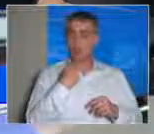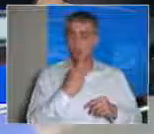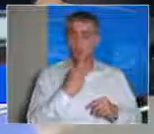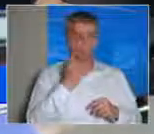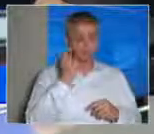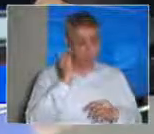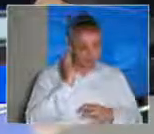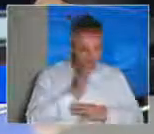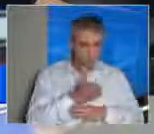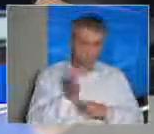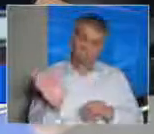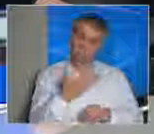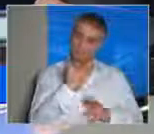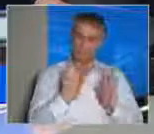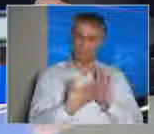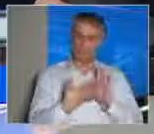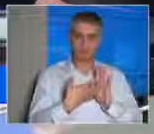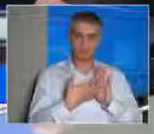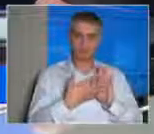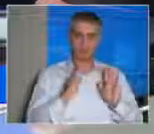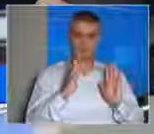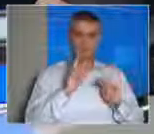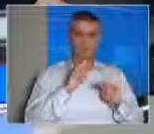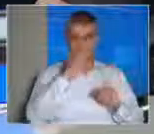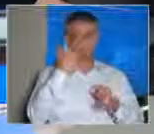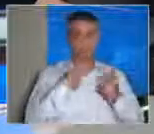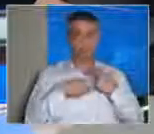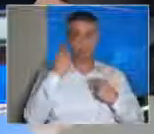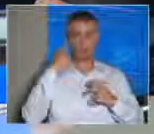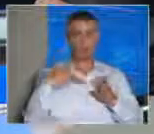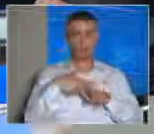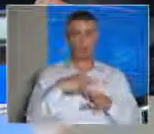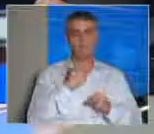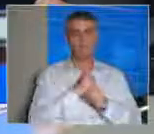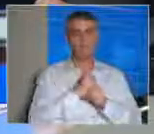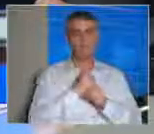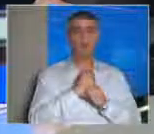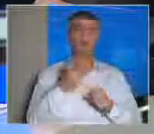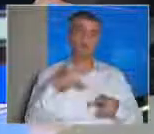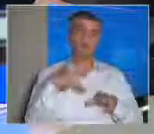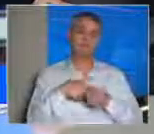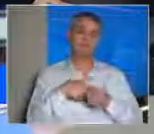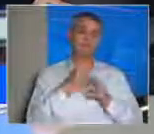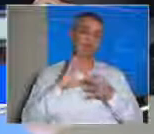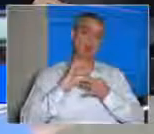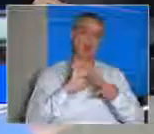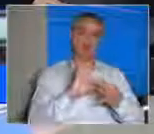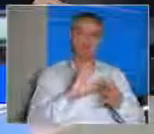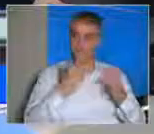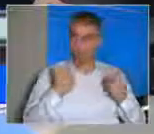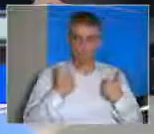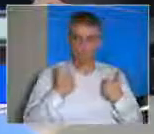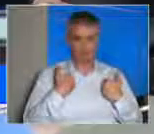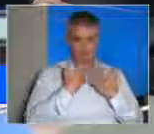שצריך... לך הביתה, נבדוק. אני חושבת שזה מפריע לעבודה התקינה, ומפריע לרצף. שוב,